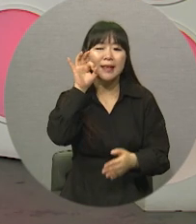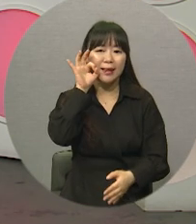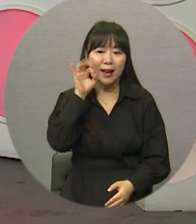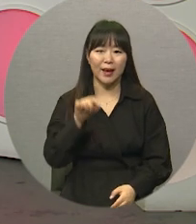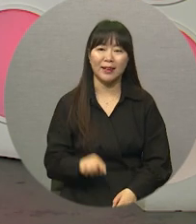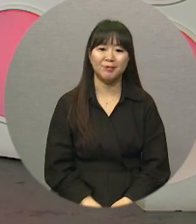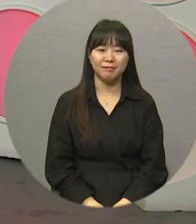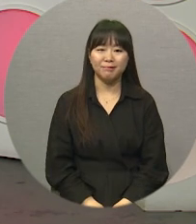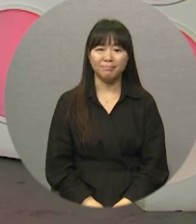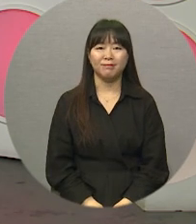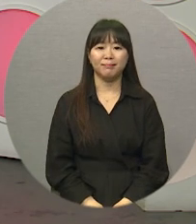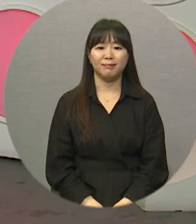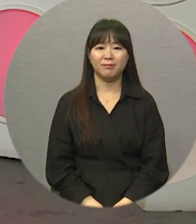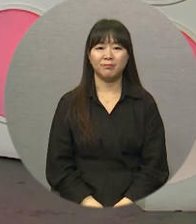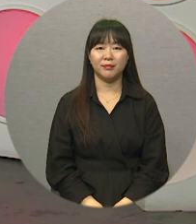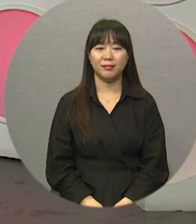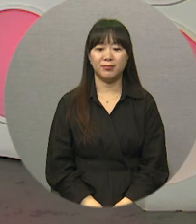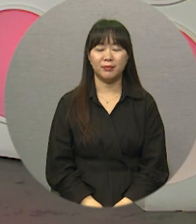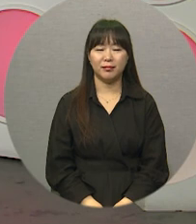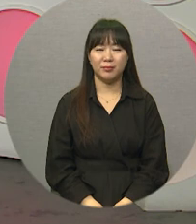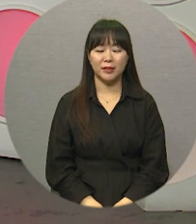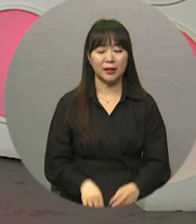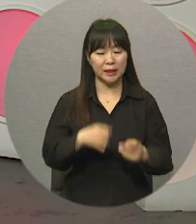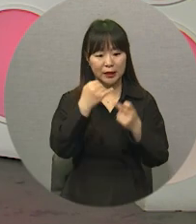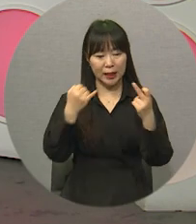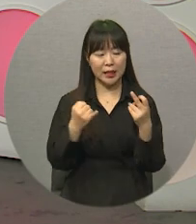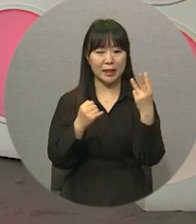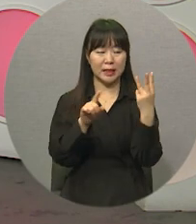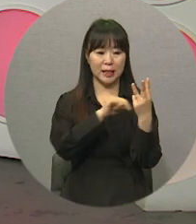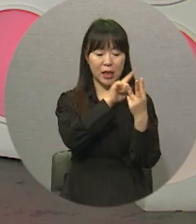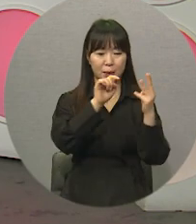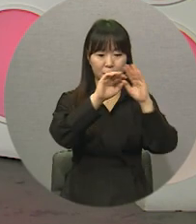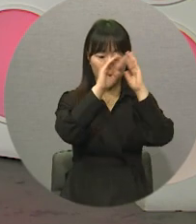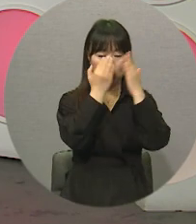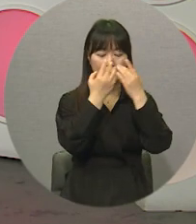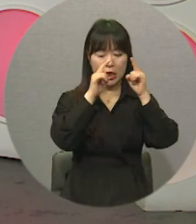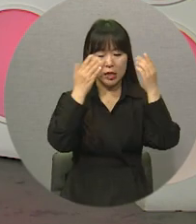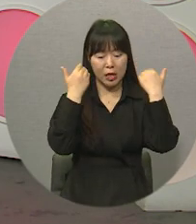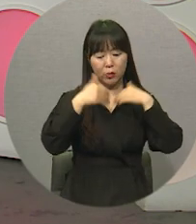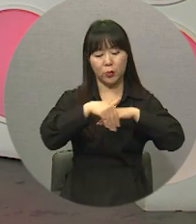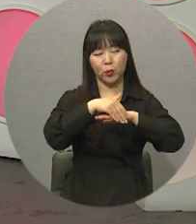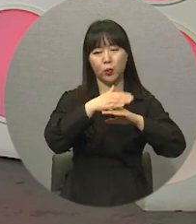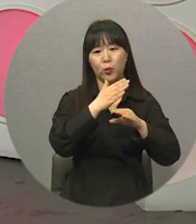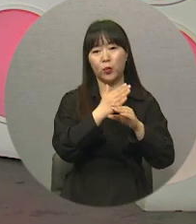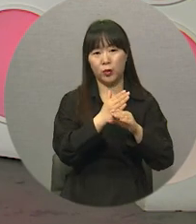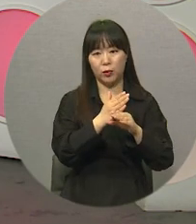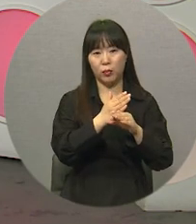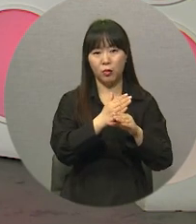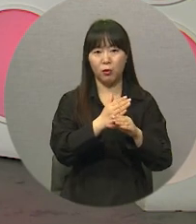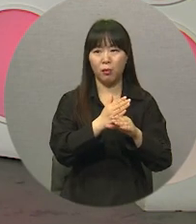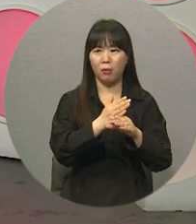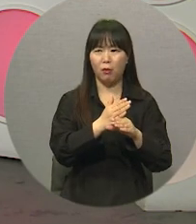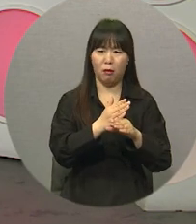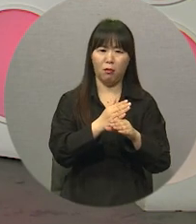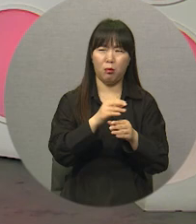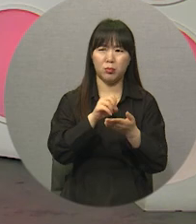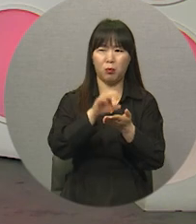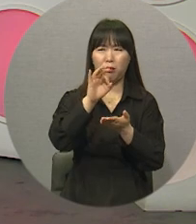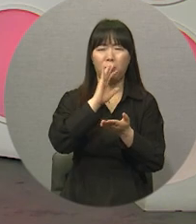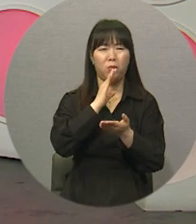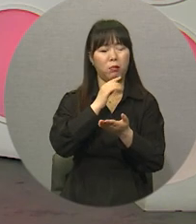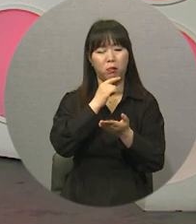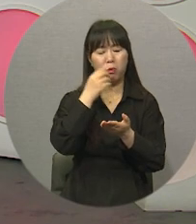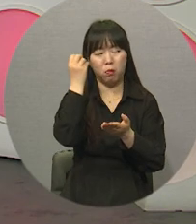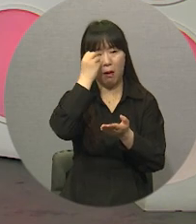오. 네. 3남매가 모두 대학교에 다니는지라 등록금이